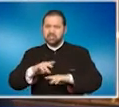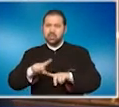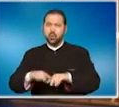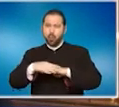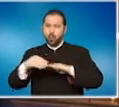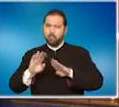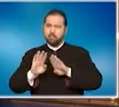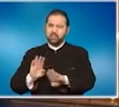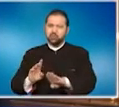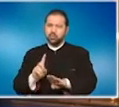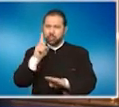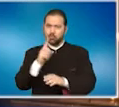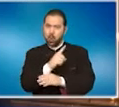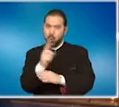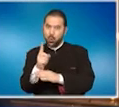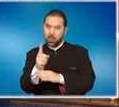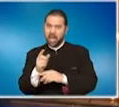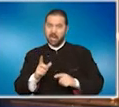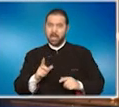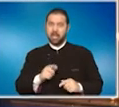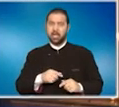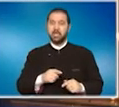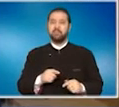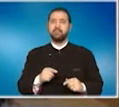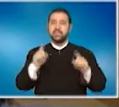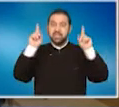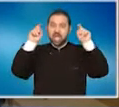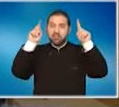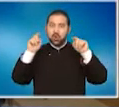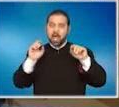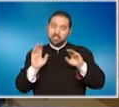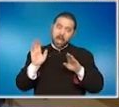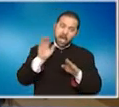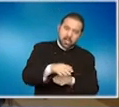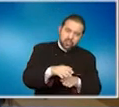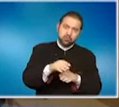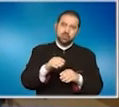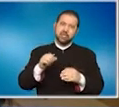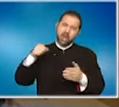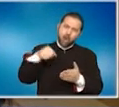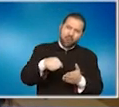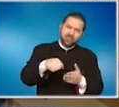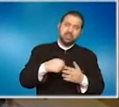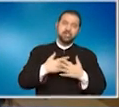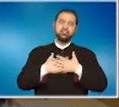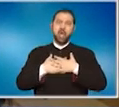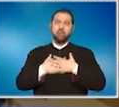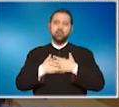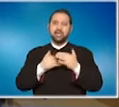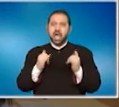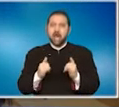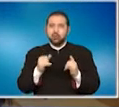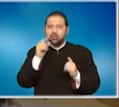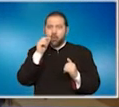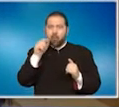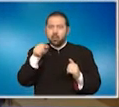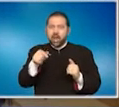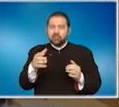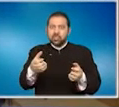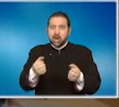din oarecare lucrare diavolească, fiind lovit peste inimă, leșinând, a murit. Iar chelarul, fiind cuprins de frică, l-a pus